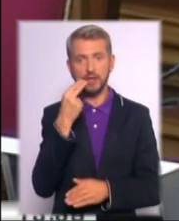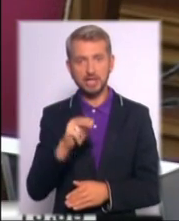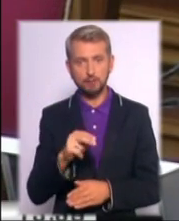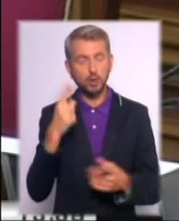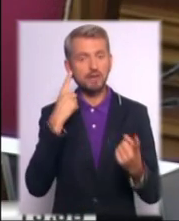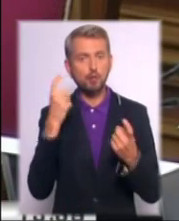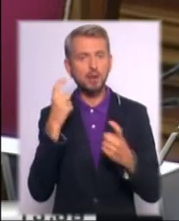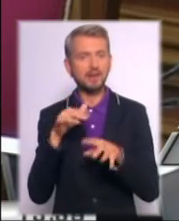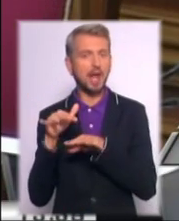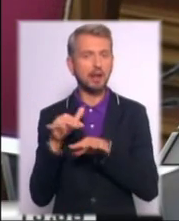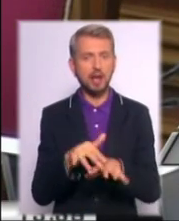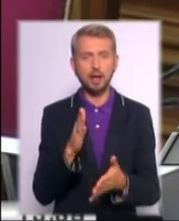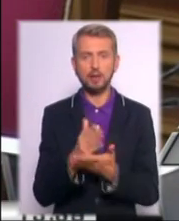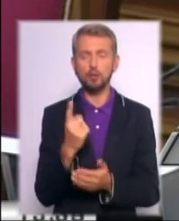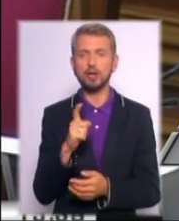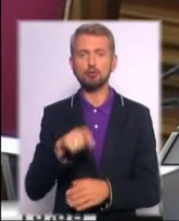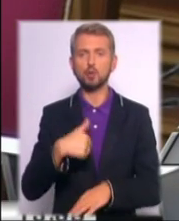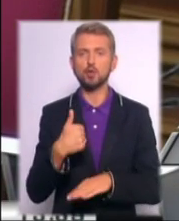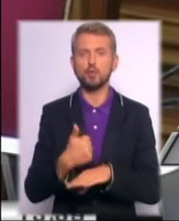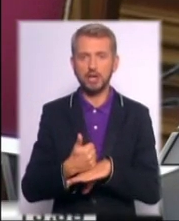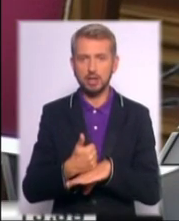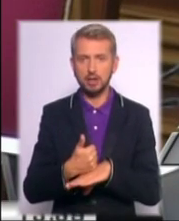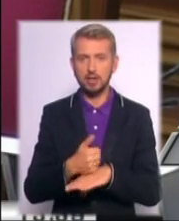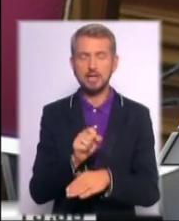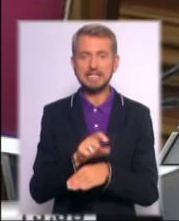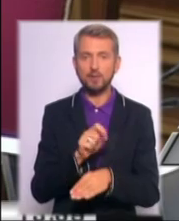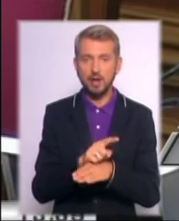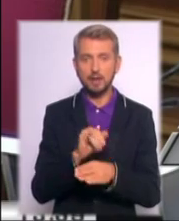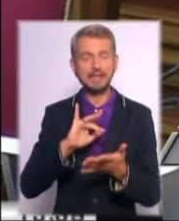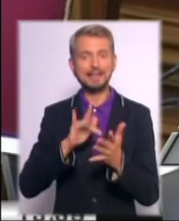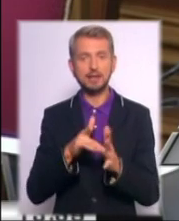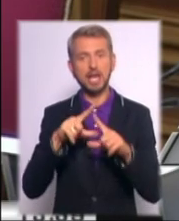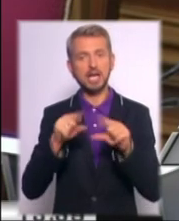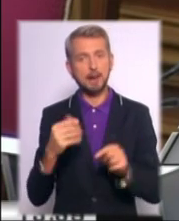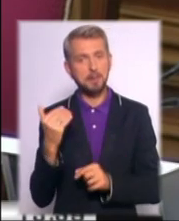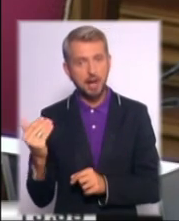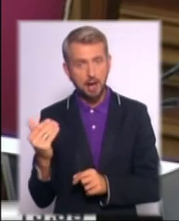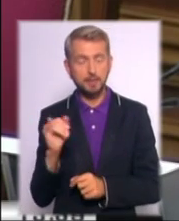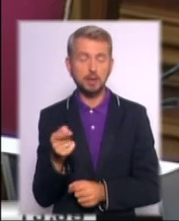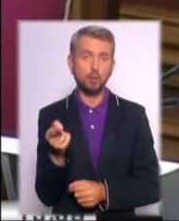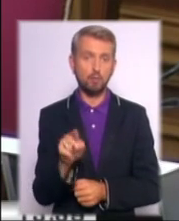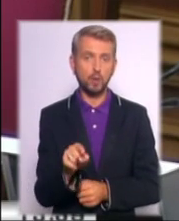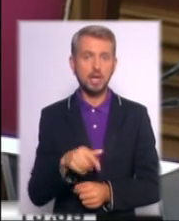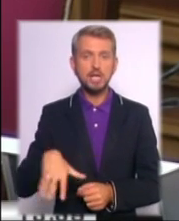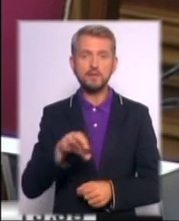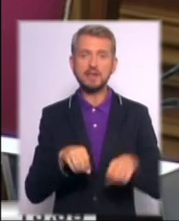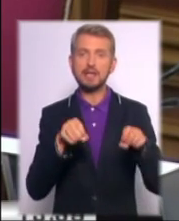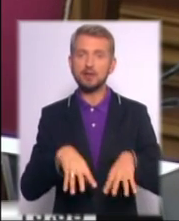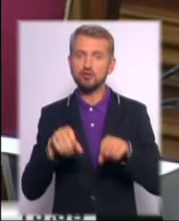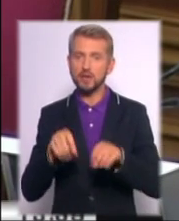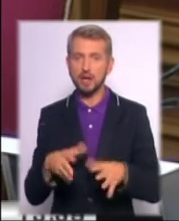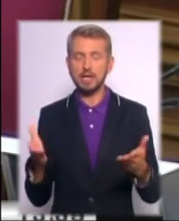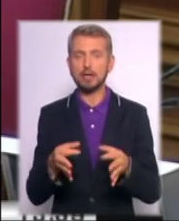Інформаційна атака є однією з ключових завдань і цілей Кремля – і тому всі рішення,